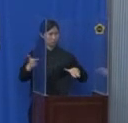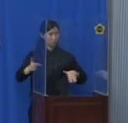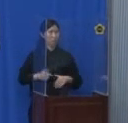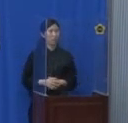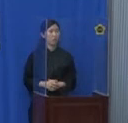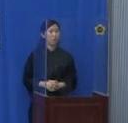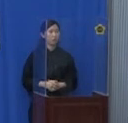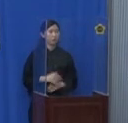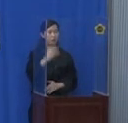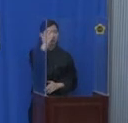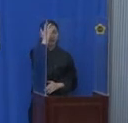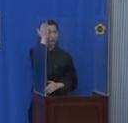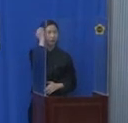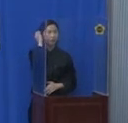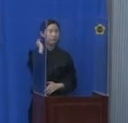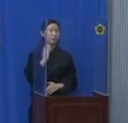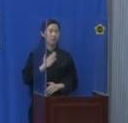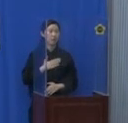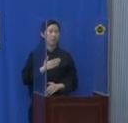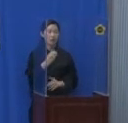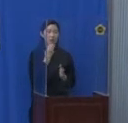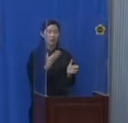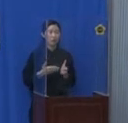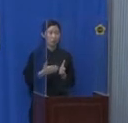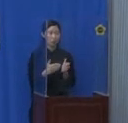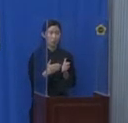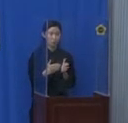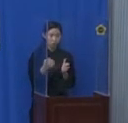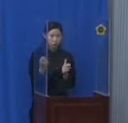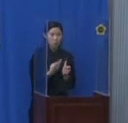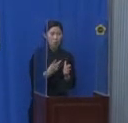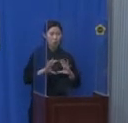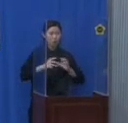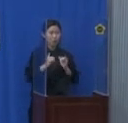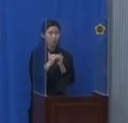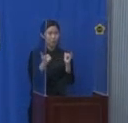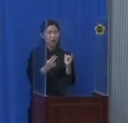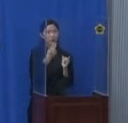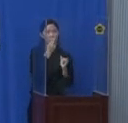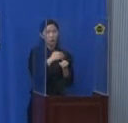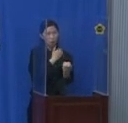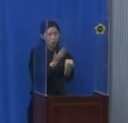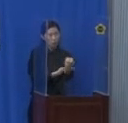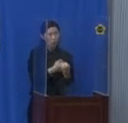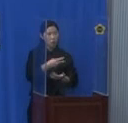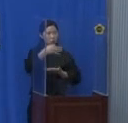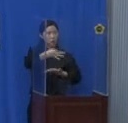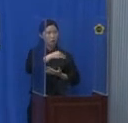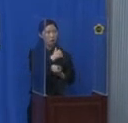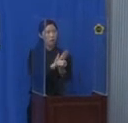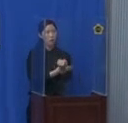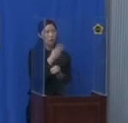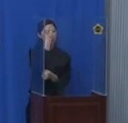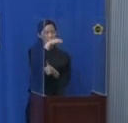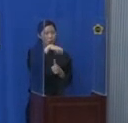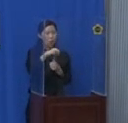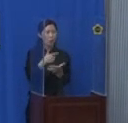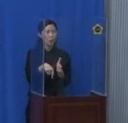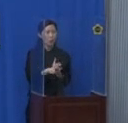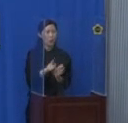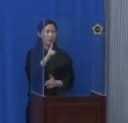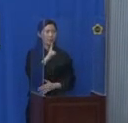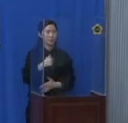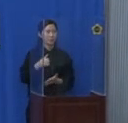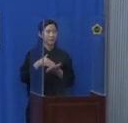인사를 다릅니다. 본 의원은 경비도문을 넘어 전 국민의 생존권과 재성권을 보호하기 위해 다음과 같이 제안드리고자